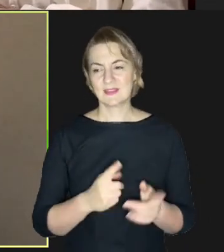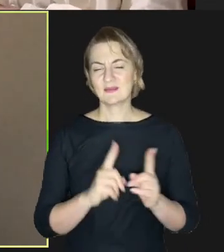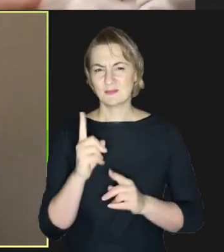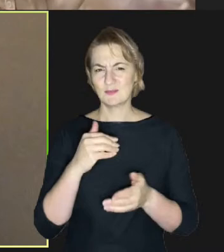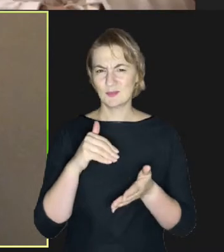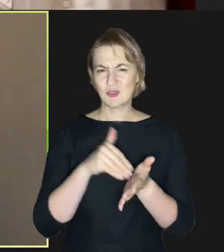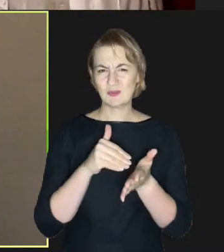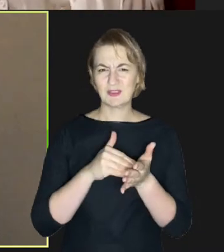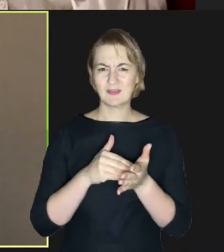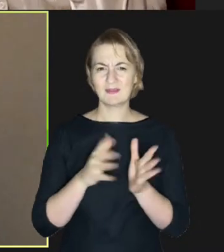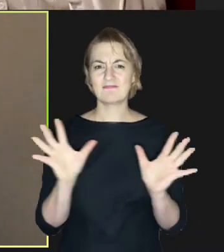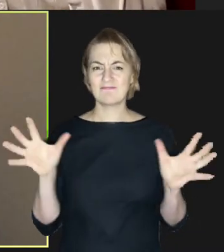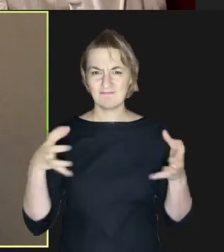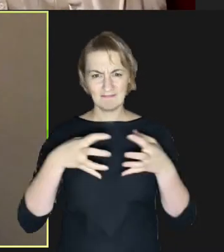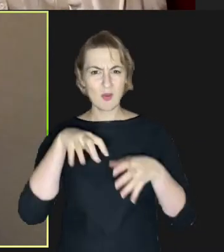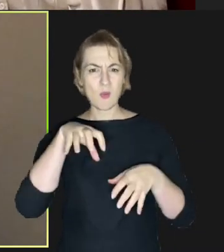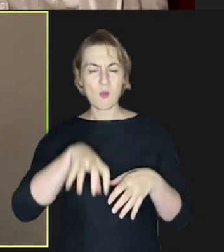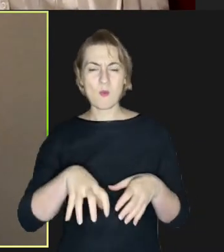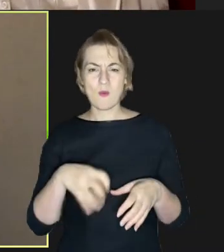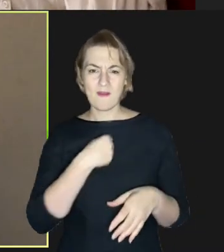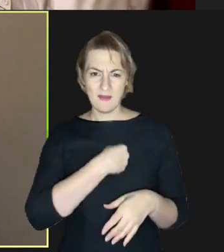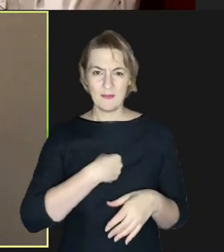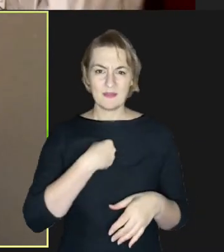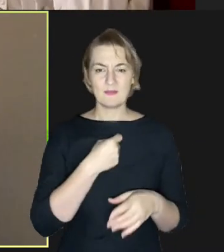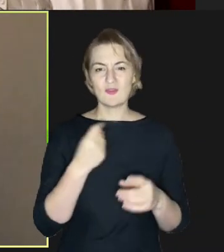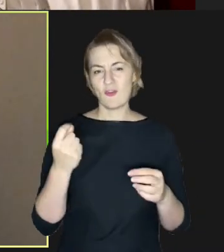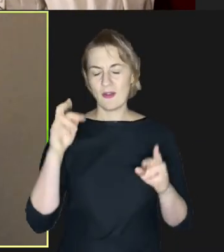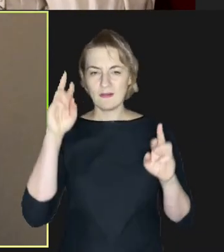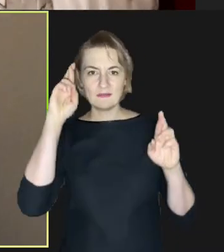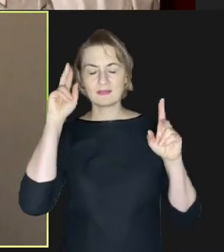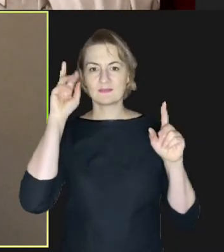depresja, żeby trochę się opamiętać. No,